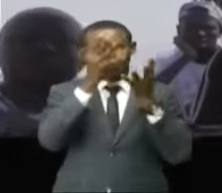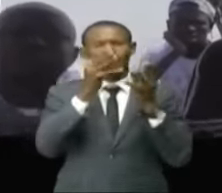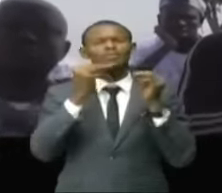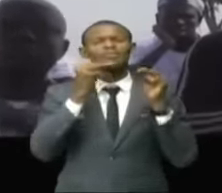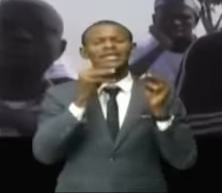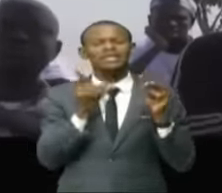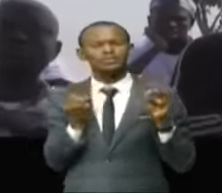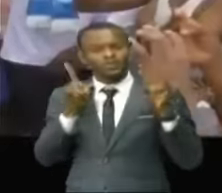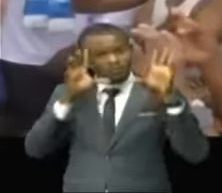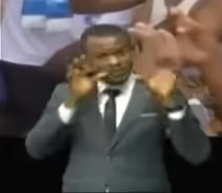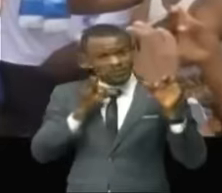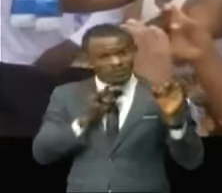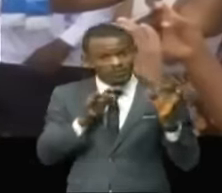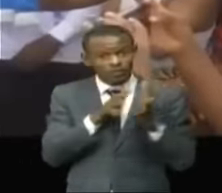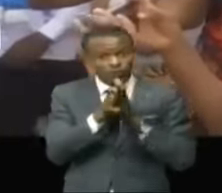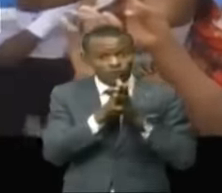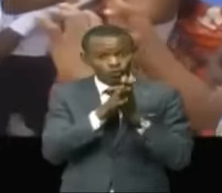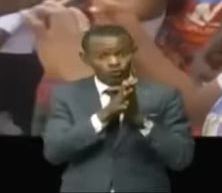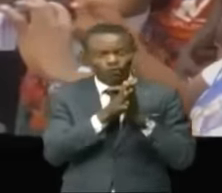Kivu, et Uvira.